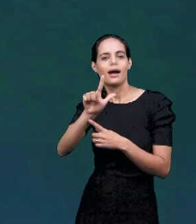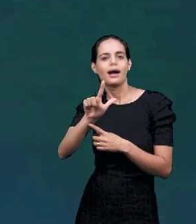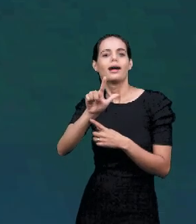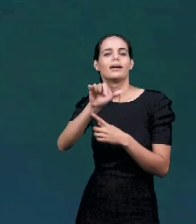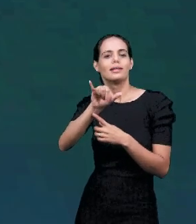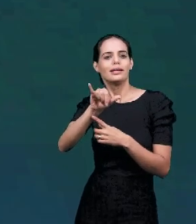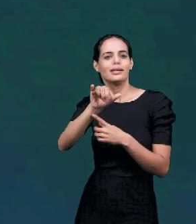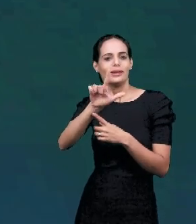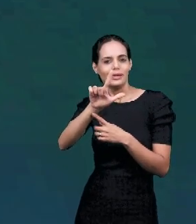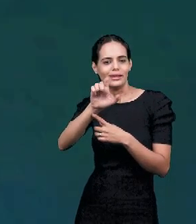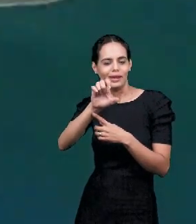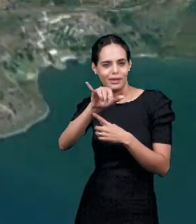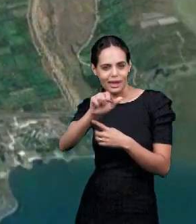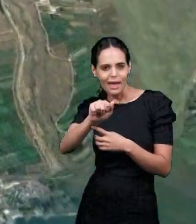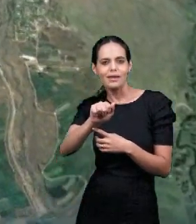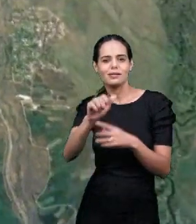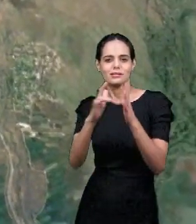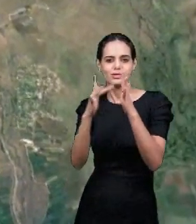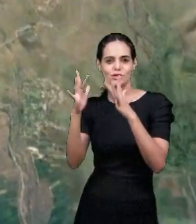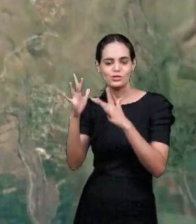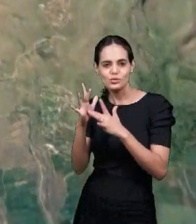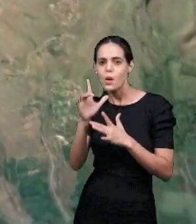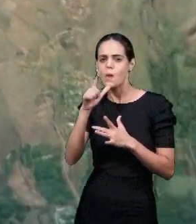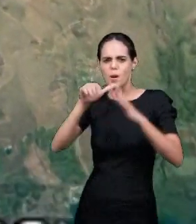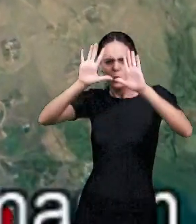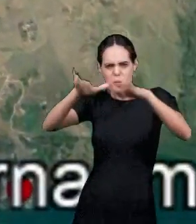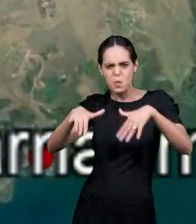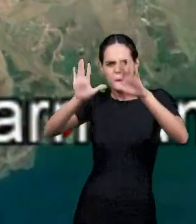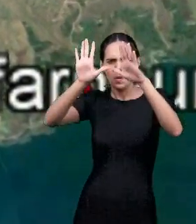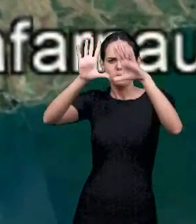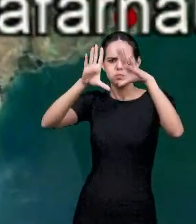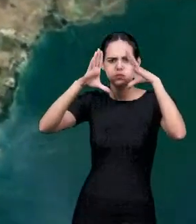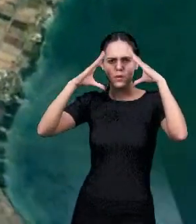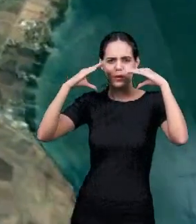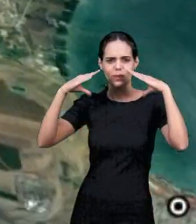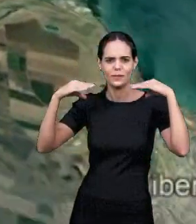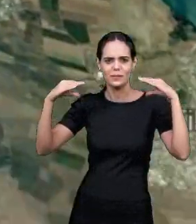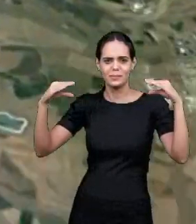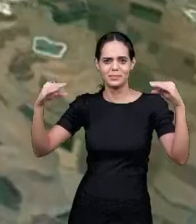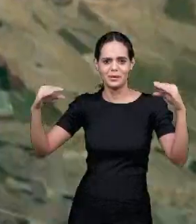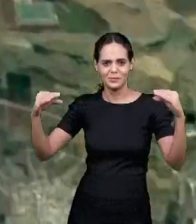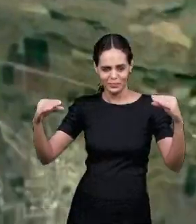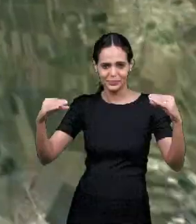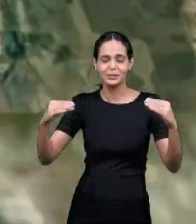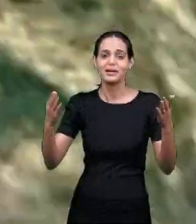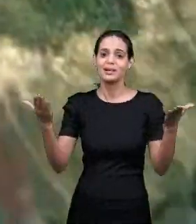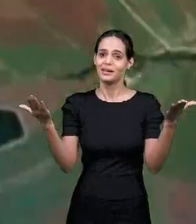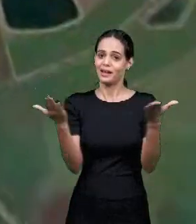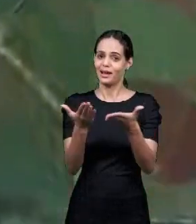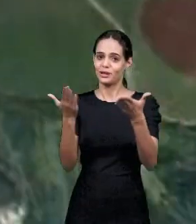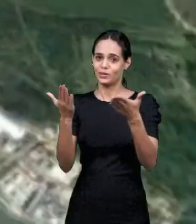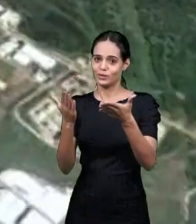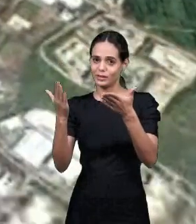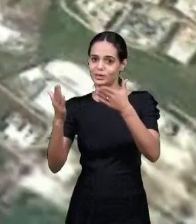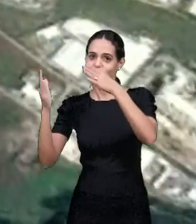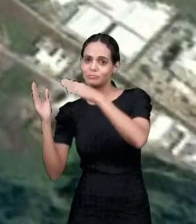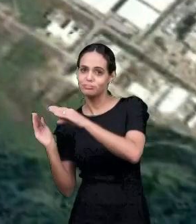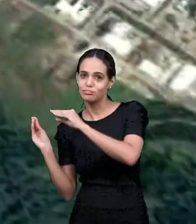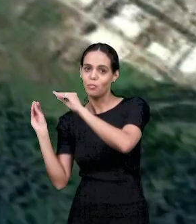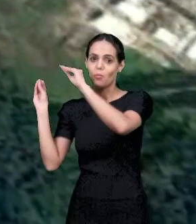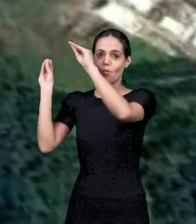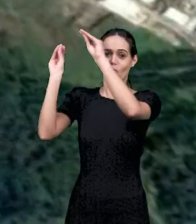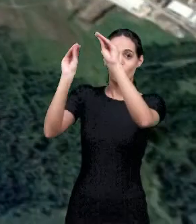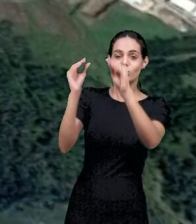mer de Galilée, la mer où le Seigneur Jésus a calmé la tempête de ses disciples. En partant de Capernaum, Nous arrivons